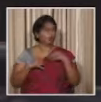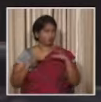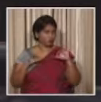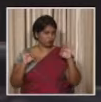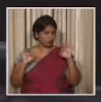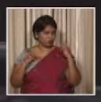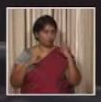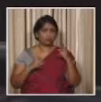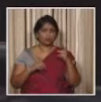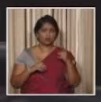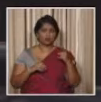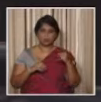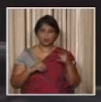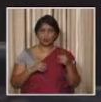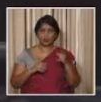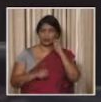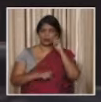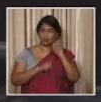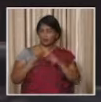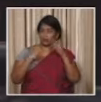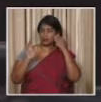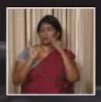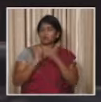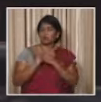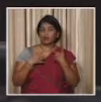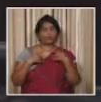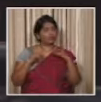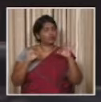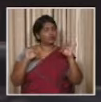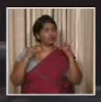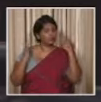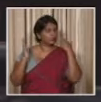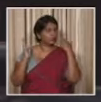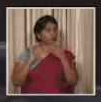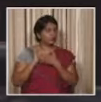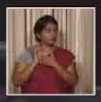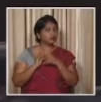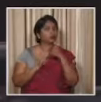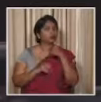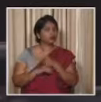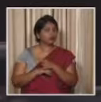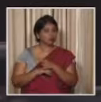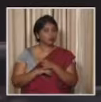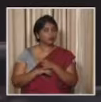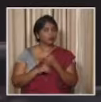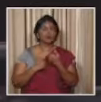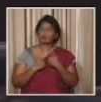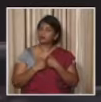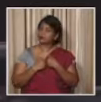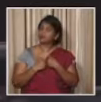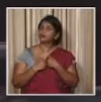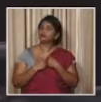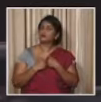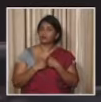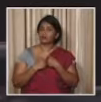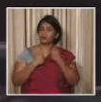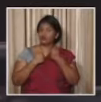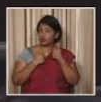කරන මහජන පරමාධිපත්‍ය දුර්වල කරන දිශාවකට නම්, එහෙනම් අපි ඒක